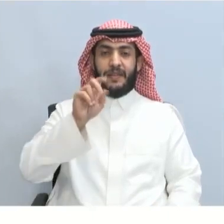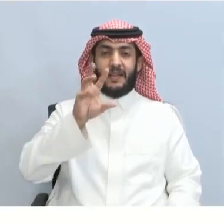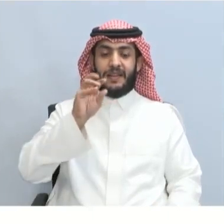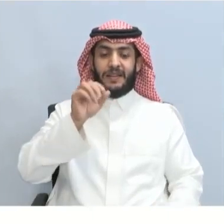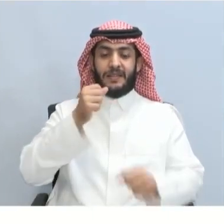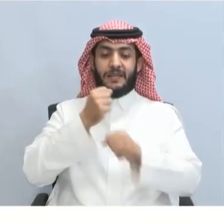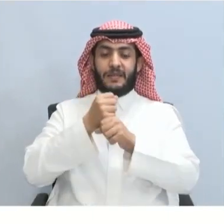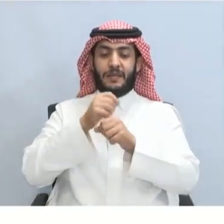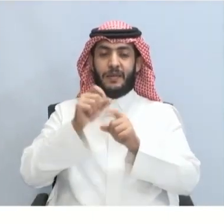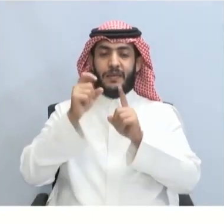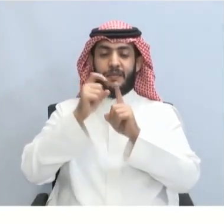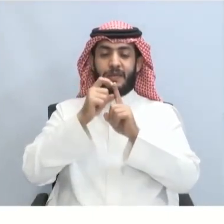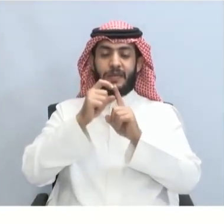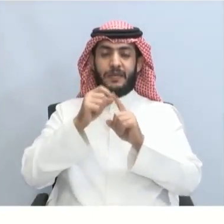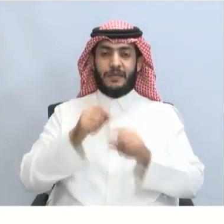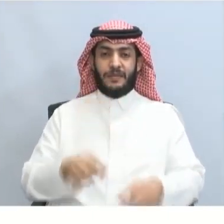وسم